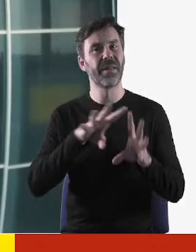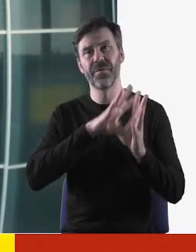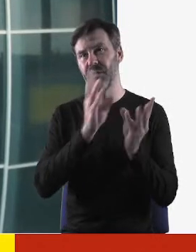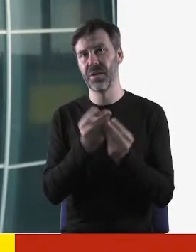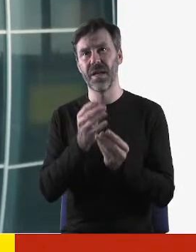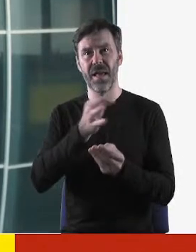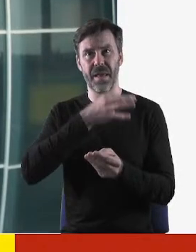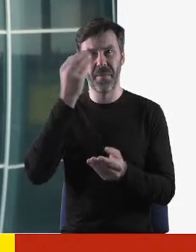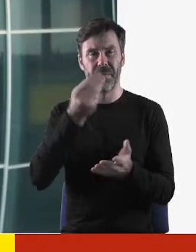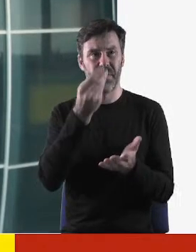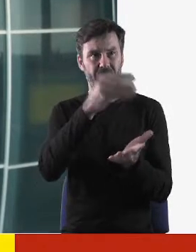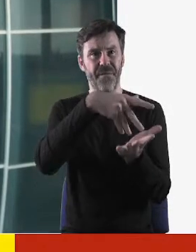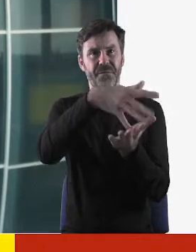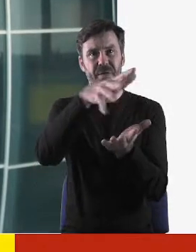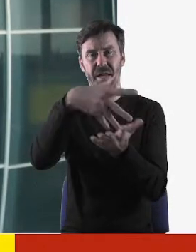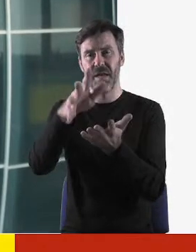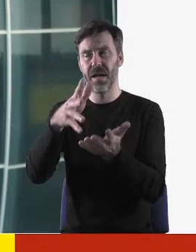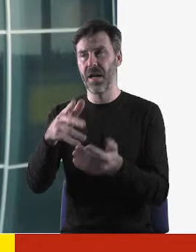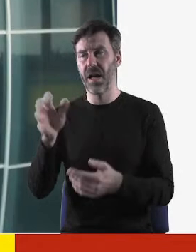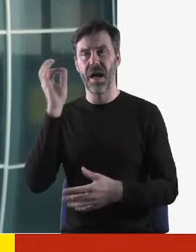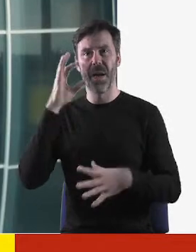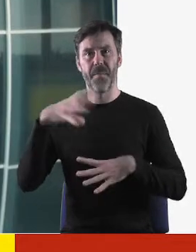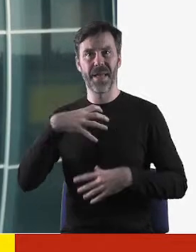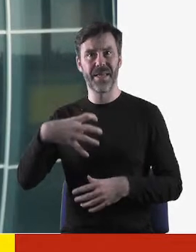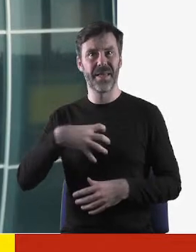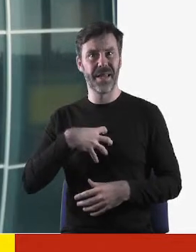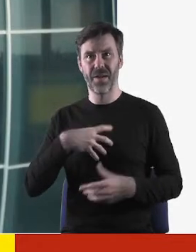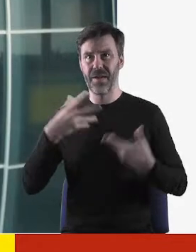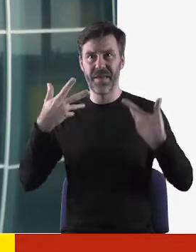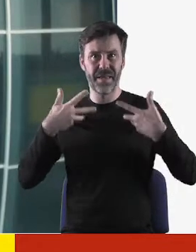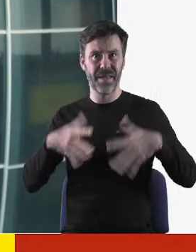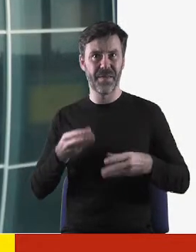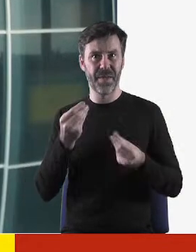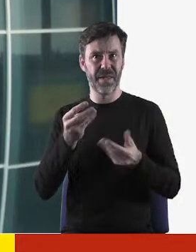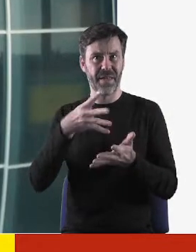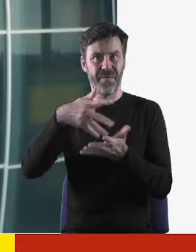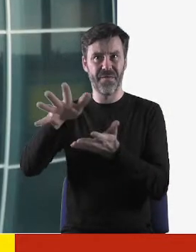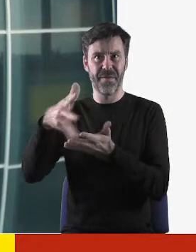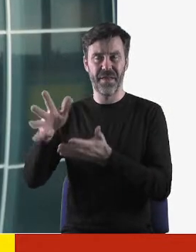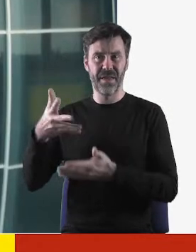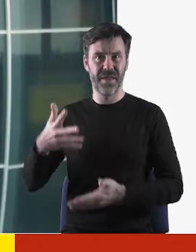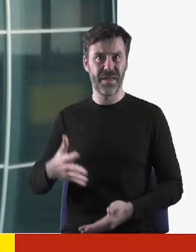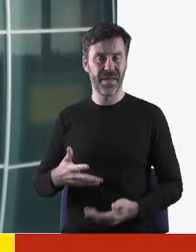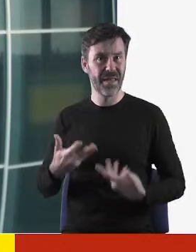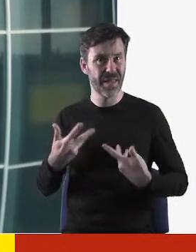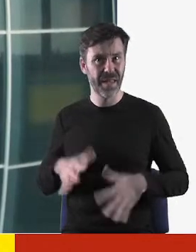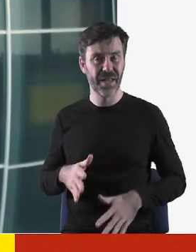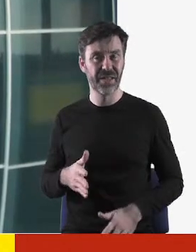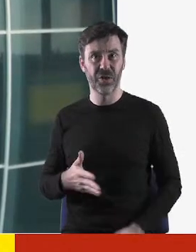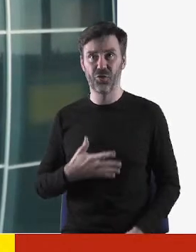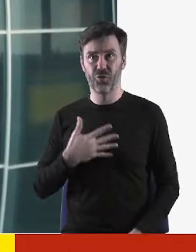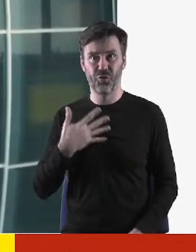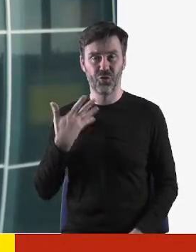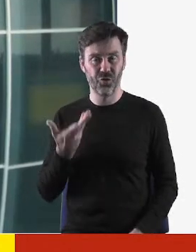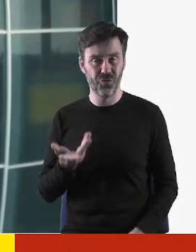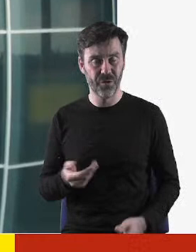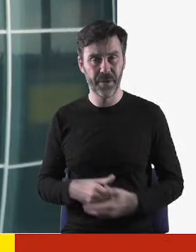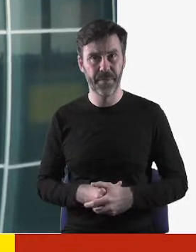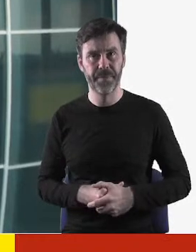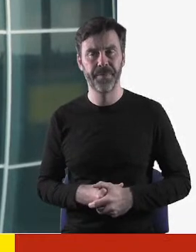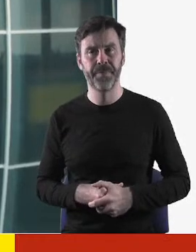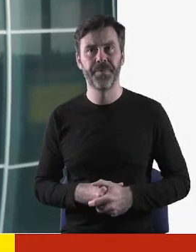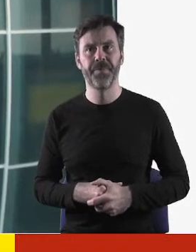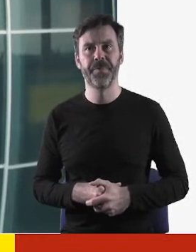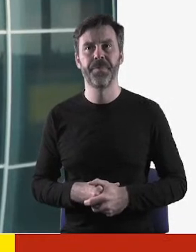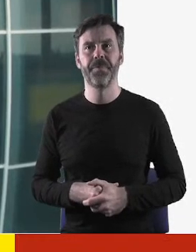tych pieniędzy pani dyrektor nie chce wydawać. Ale chciałbym się jednak odnieść, bo nie dotyczy mnie to